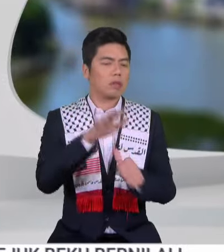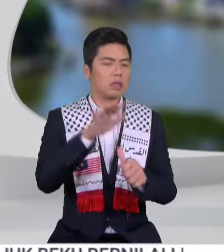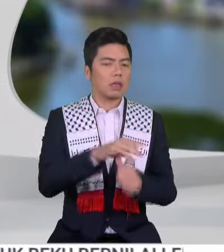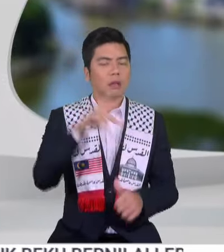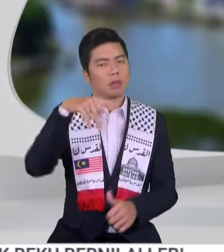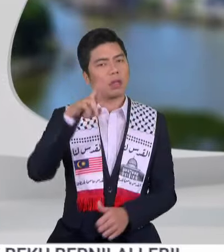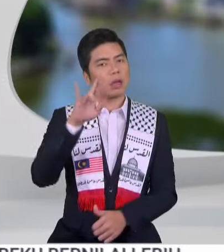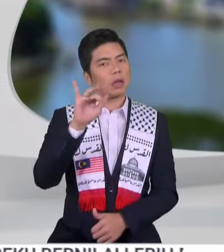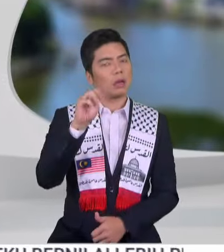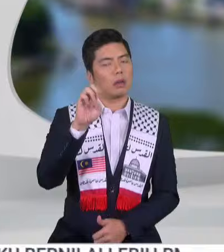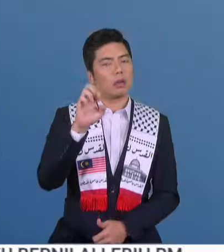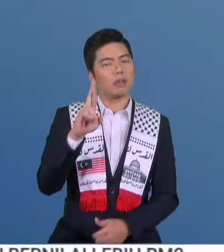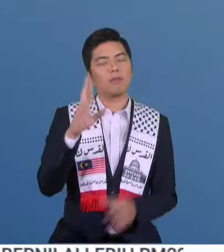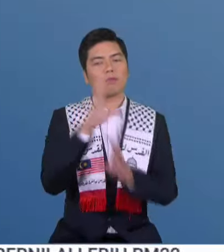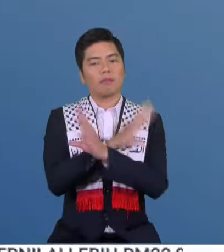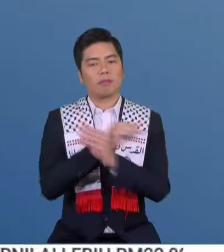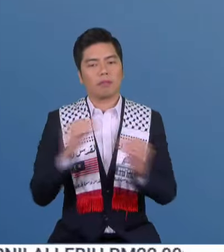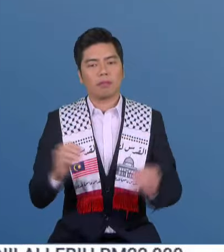Sarawak.